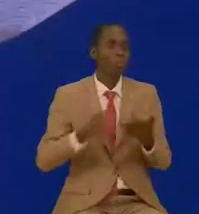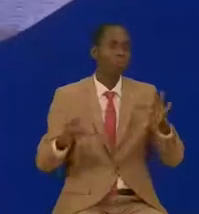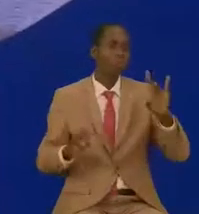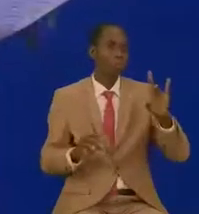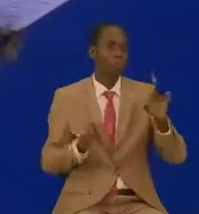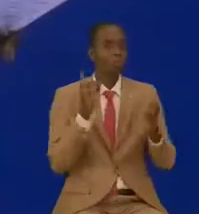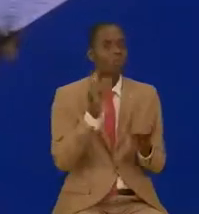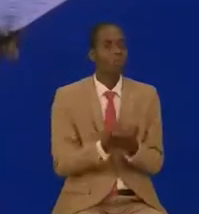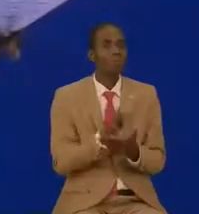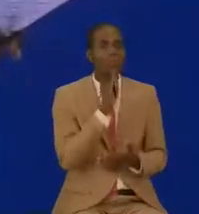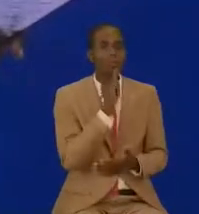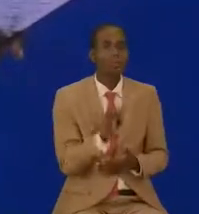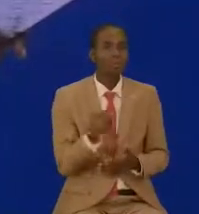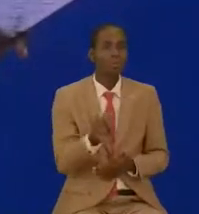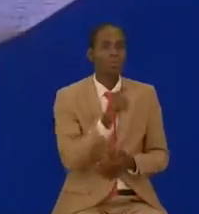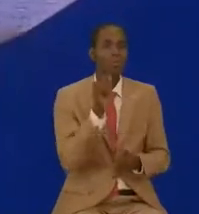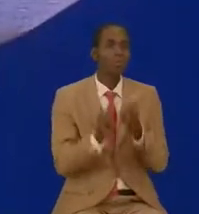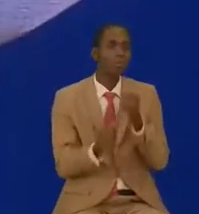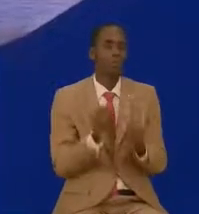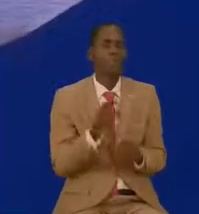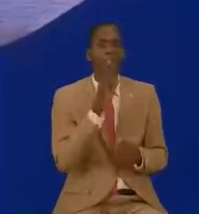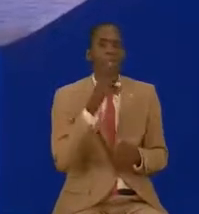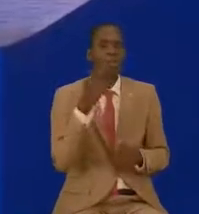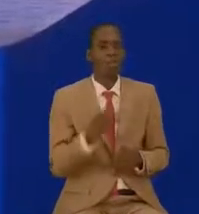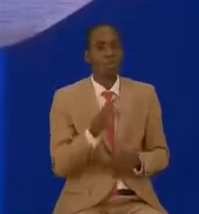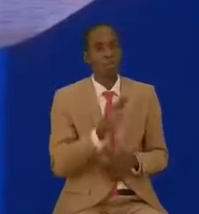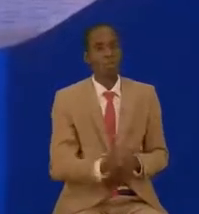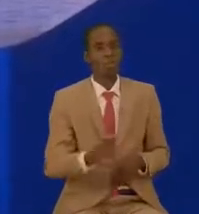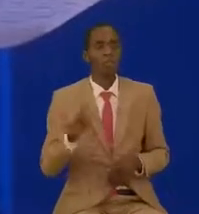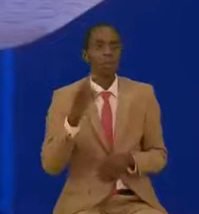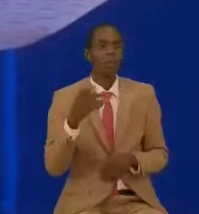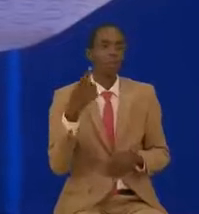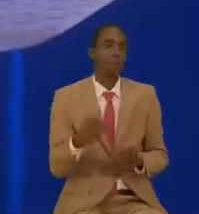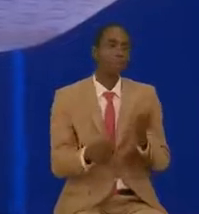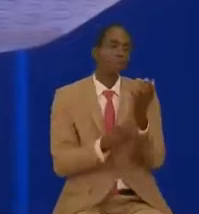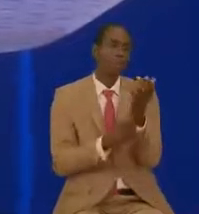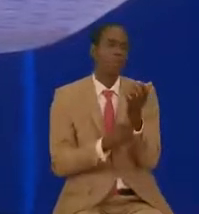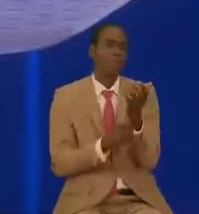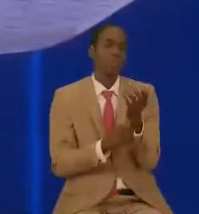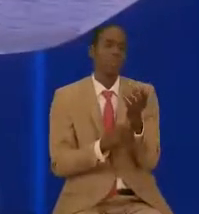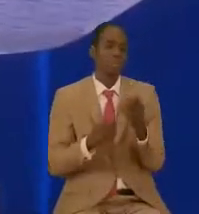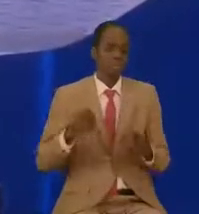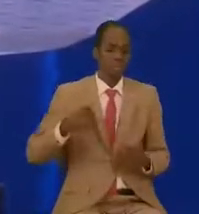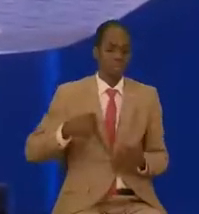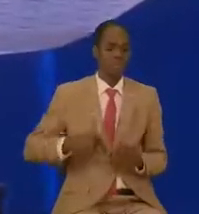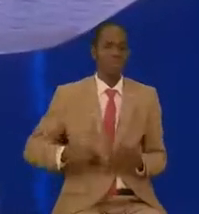8. C'est-à-dire que ce ne sont pas les enfants de la chair,